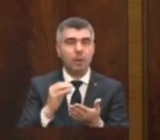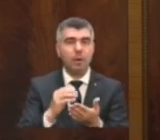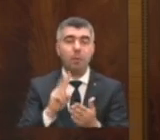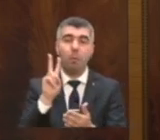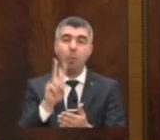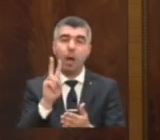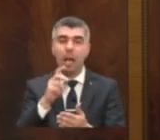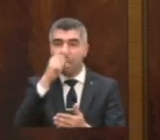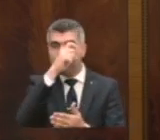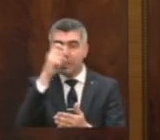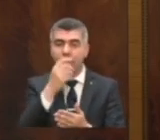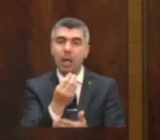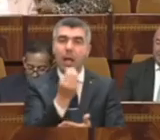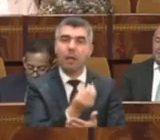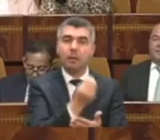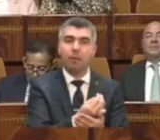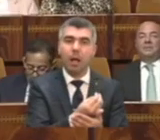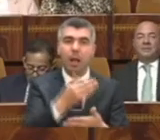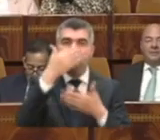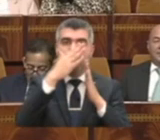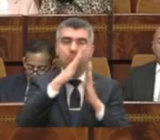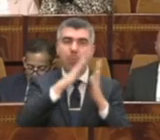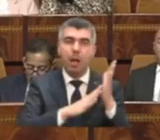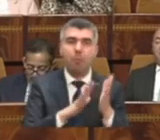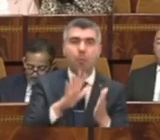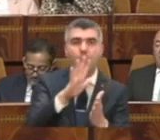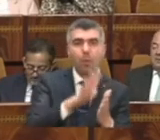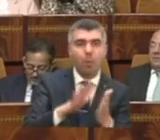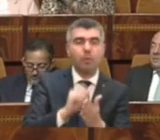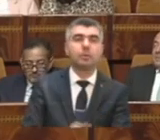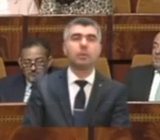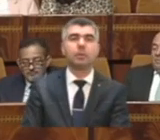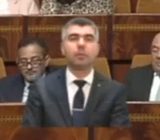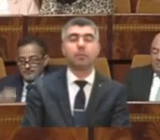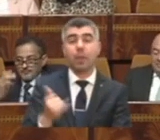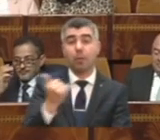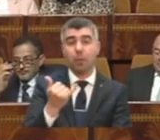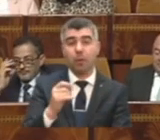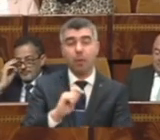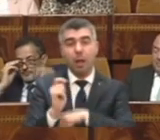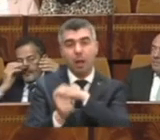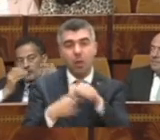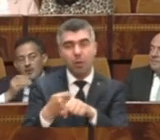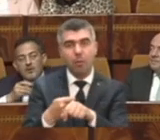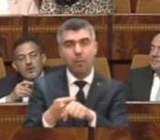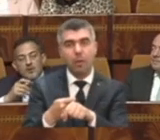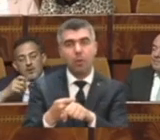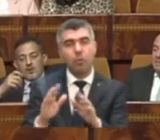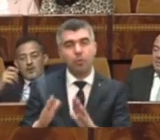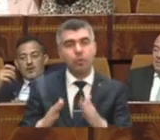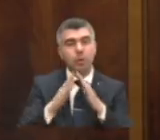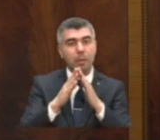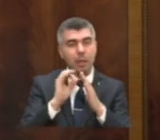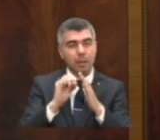المتمثلة في تمكين الأطفال المغاربة من مختلف مناطق المملكة، خاصة المنتمون للعالم القروي والمناطق النائية،